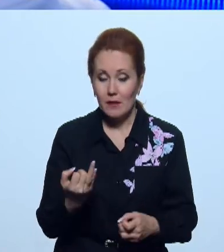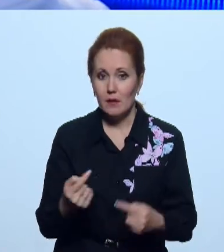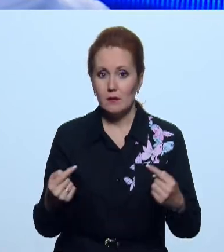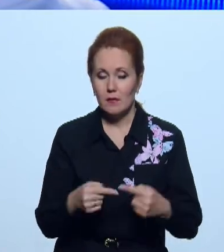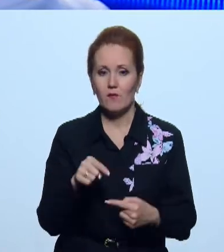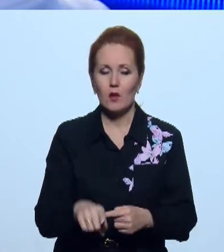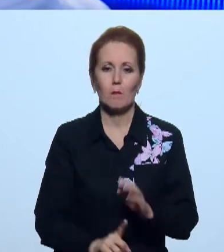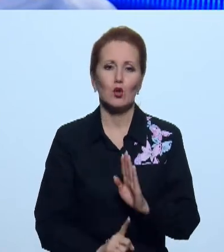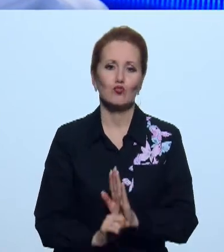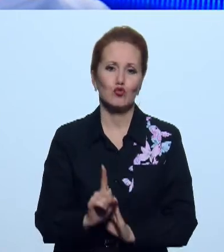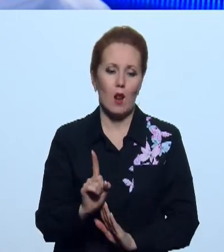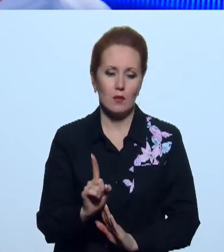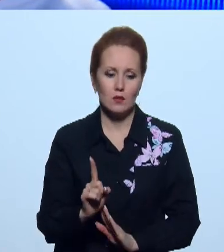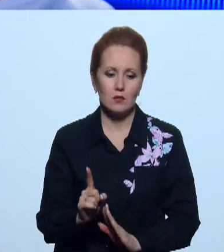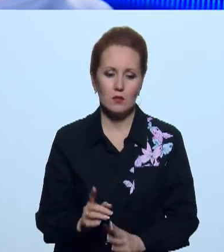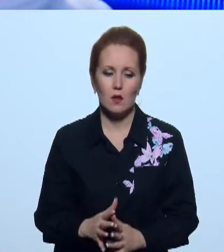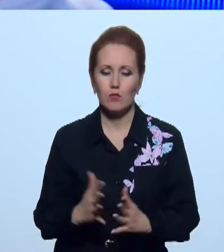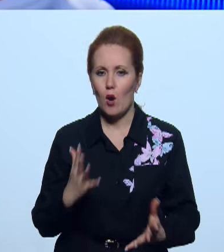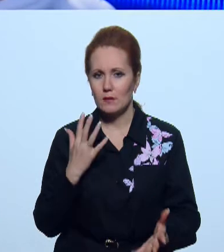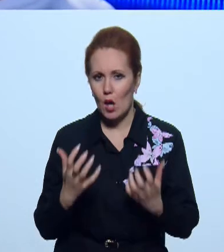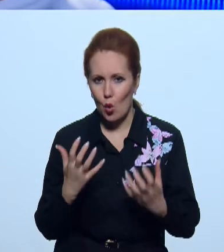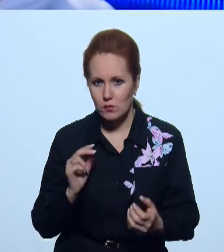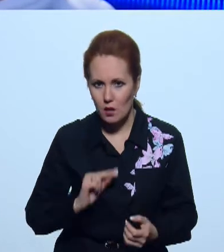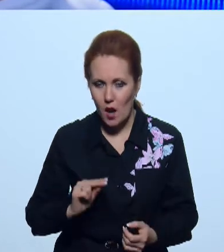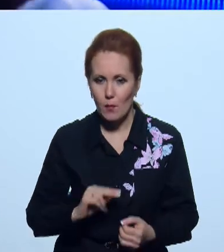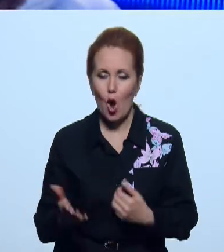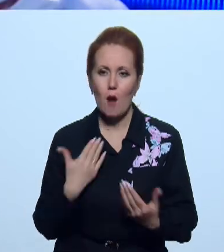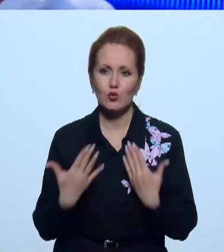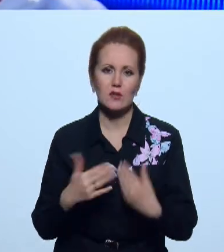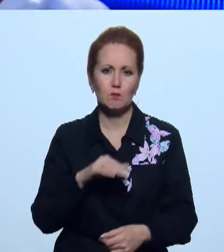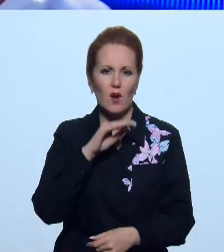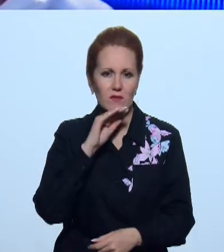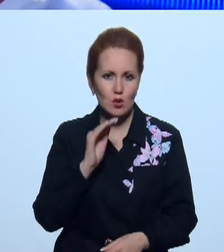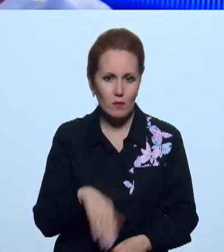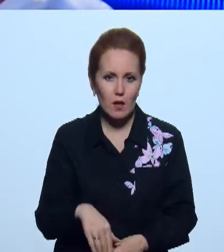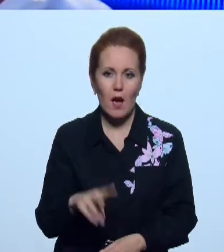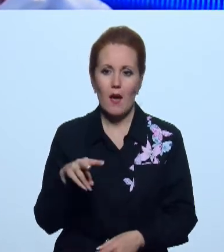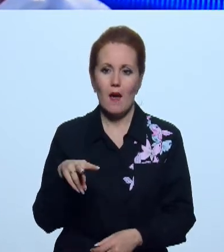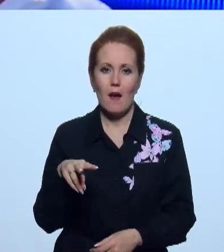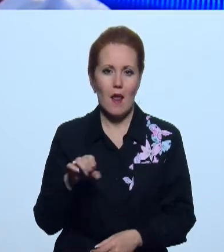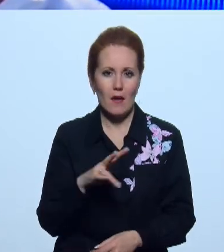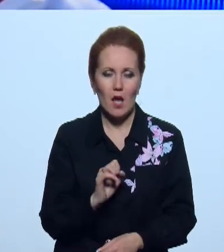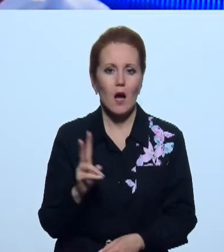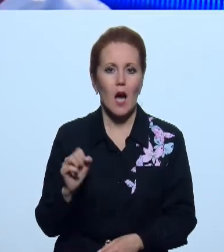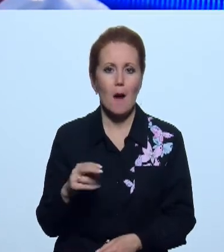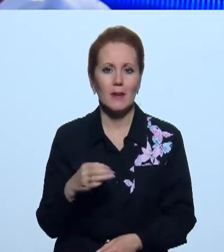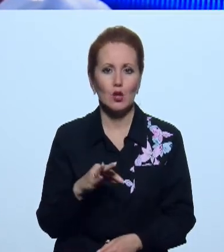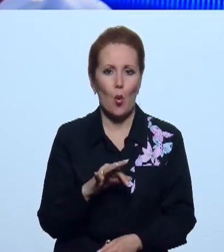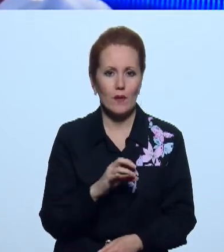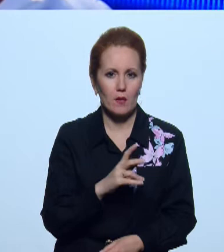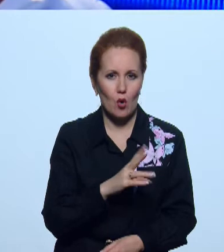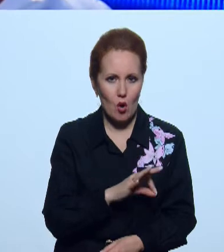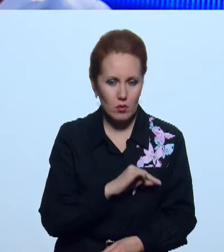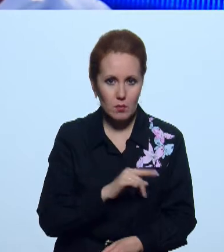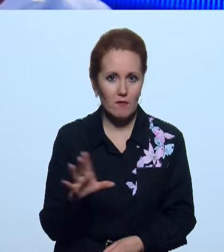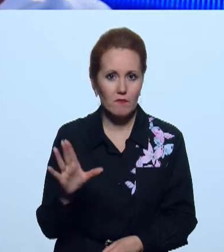там начались более серьезные и общение с профессионалами. Вот. Лена Капитоненко там работала блестяще, на которую